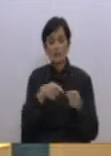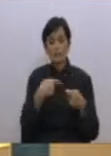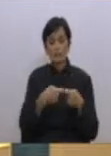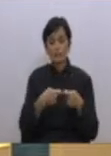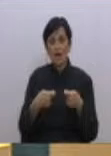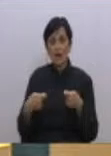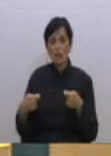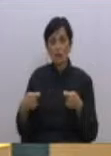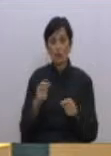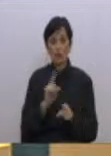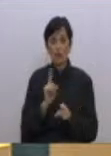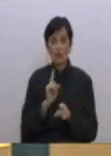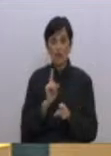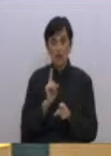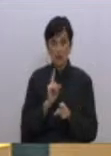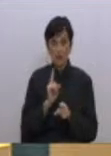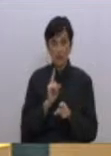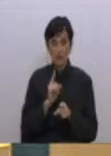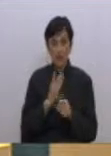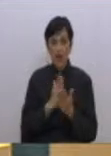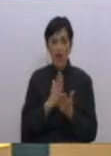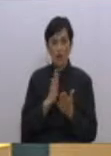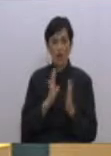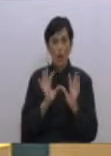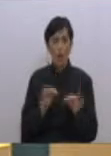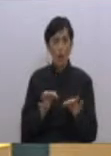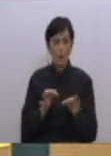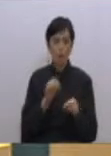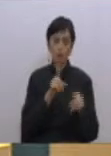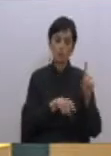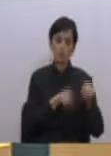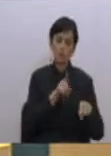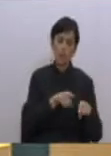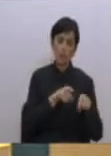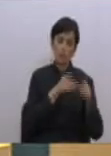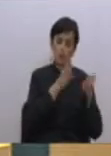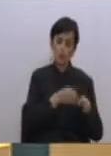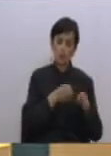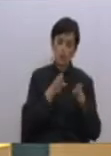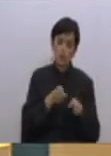გაჭიანურება, რასაც რიგ შემთხვევაში აქვს ობიექტური, ხოლო რიგ შემთხვევაში სუბიექტური